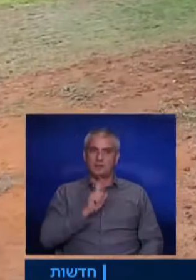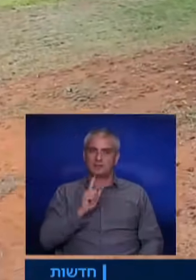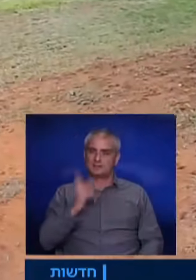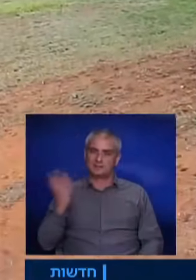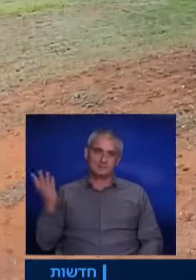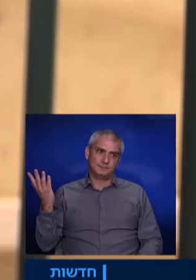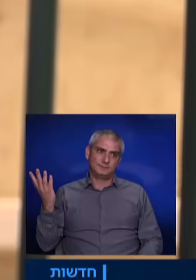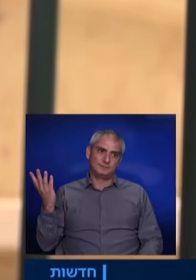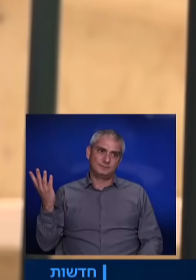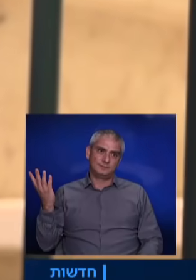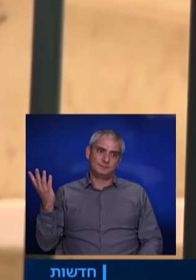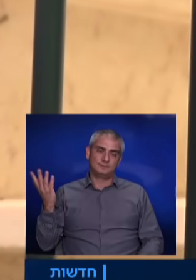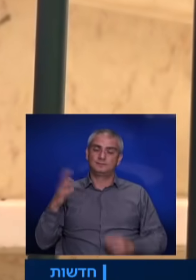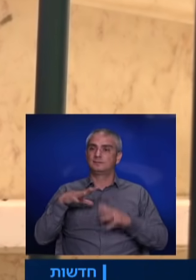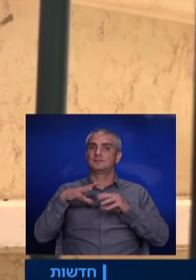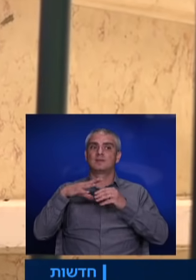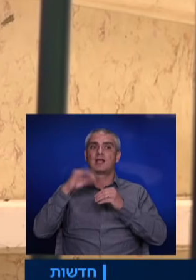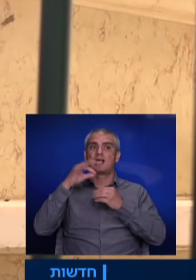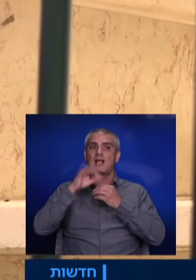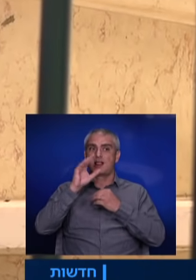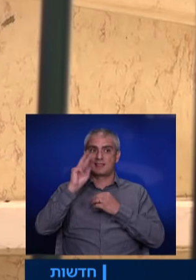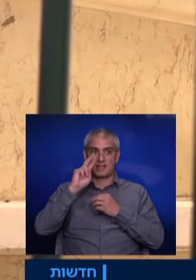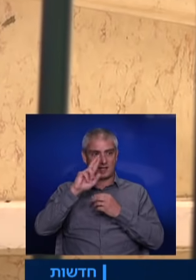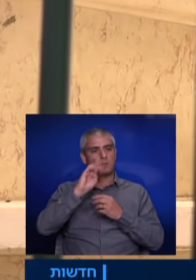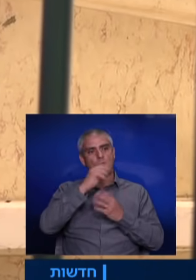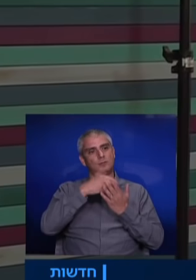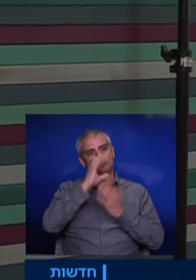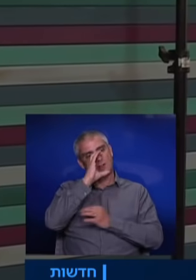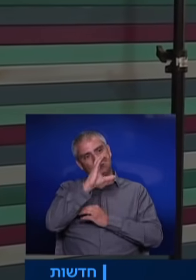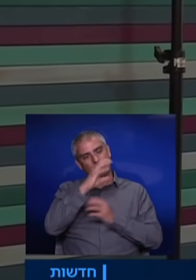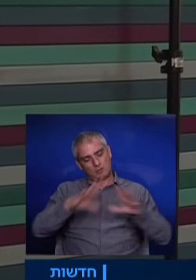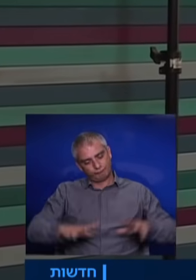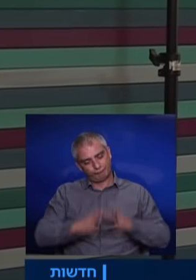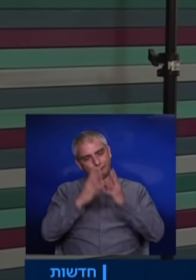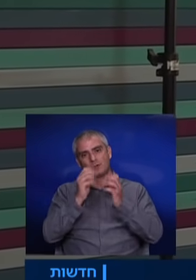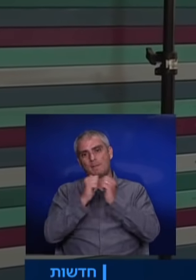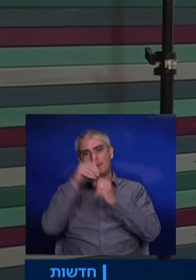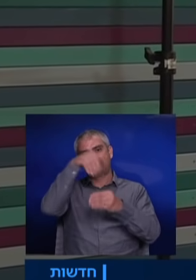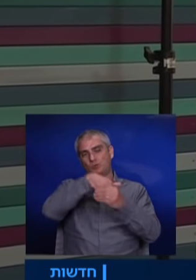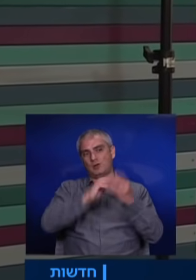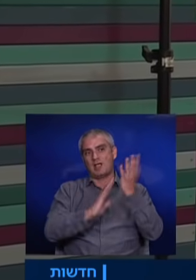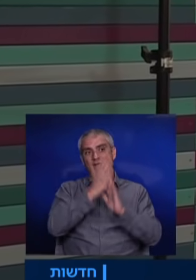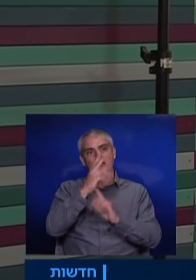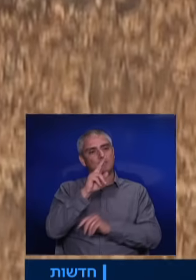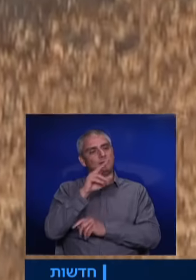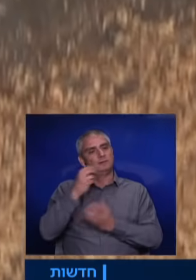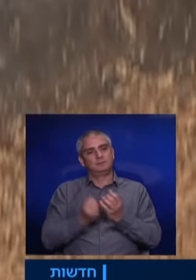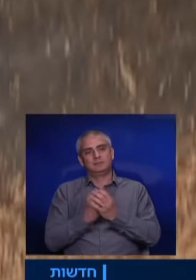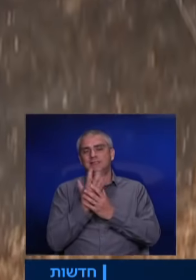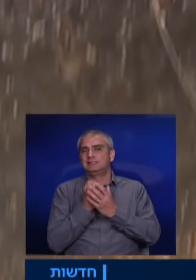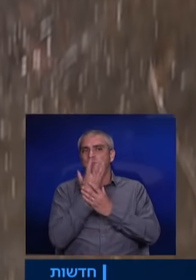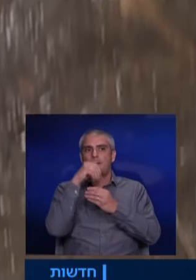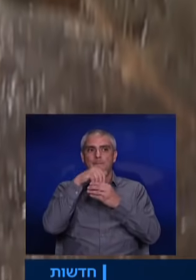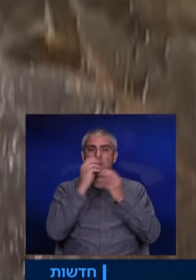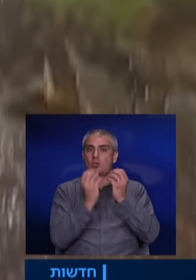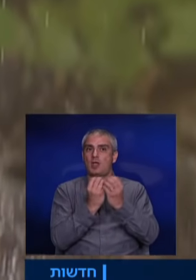דתי. בגן נר, מור ממשיכה לצפות באפר של בן זוגה משה, מזין את הצמחים בתוך